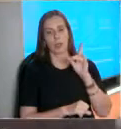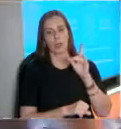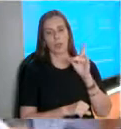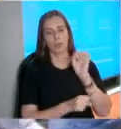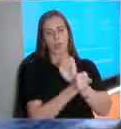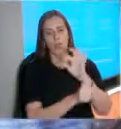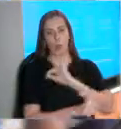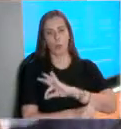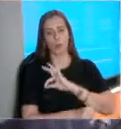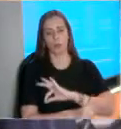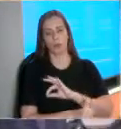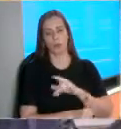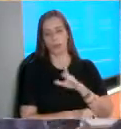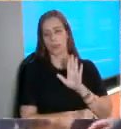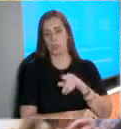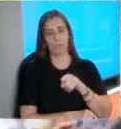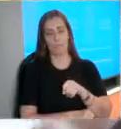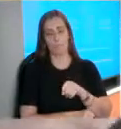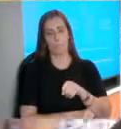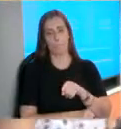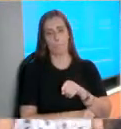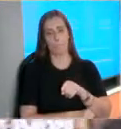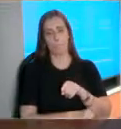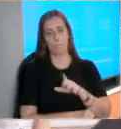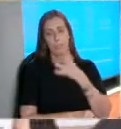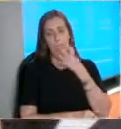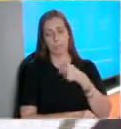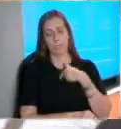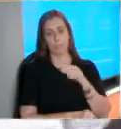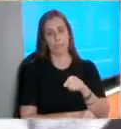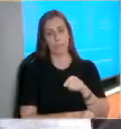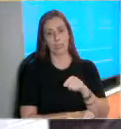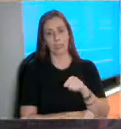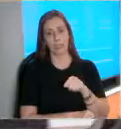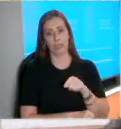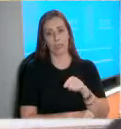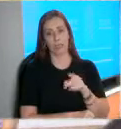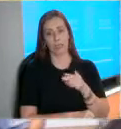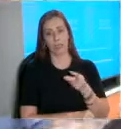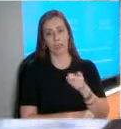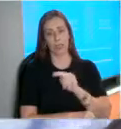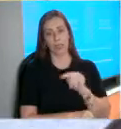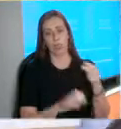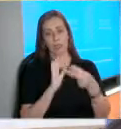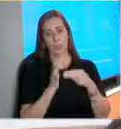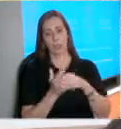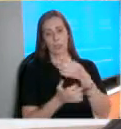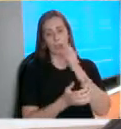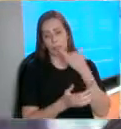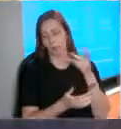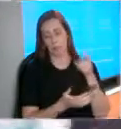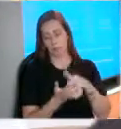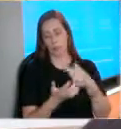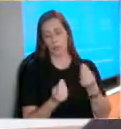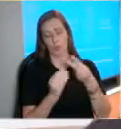ברוסיה? מה המדינה צריכה לעשות? שוב, זה גם, זה... לצערי זה על... נושאים פוליטיים הצעירה הזאת נמצאת